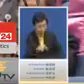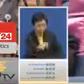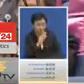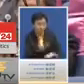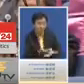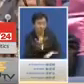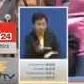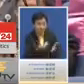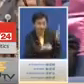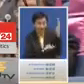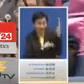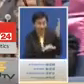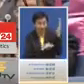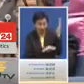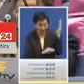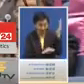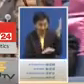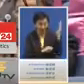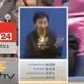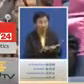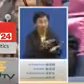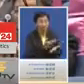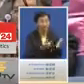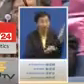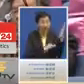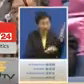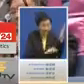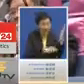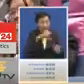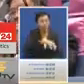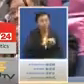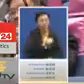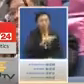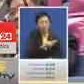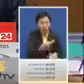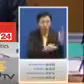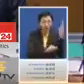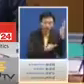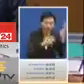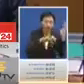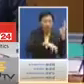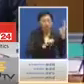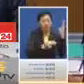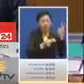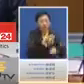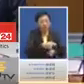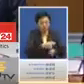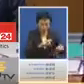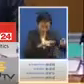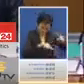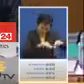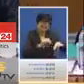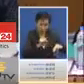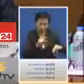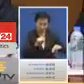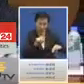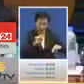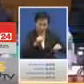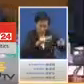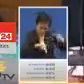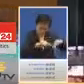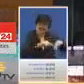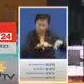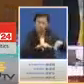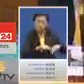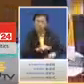ซื้อยางพาราจากเกษตรกรโดยตรงจากสหกรณ์ยางพาราจากกรมการเกษตรปั๊บจะถูกตรวจสอบโดยสตง.ตรวจสอบโดยนั่นโด